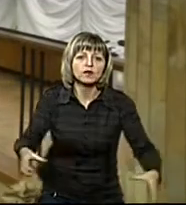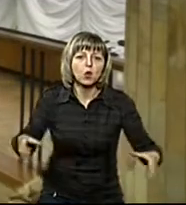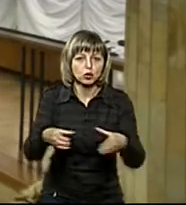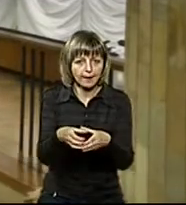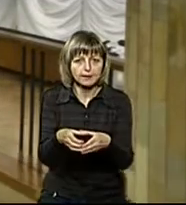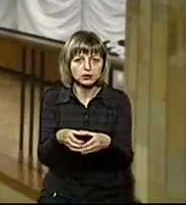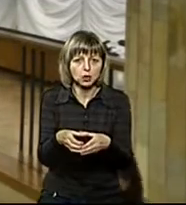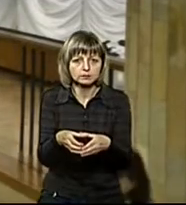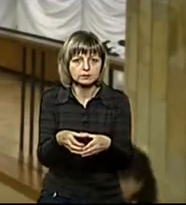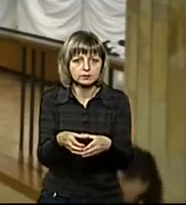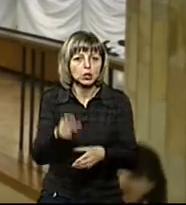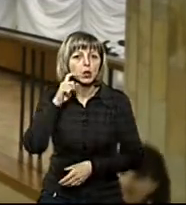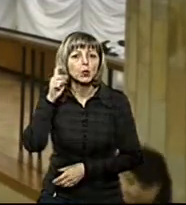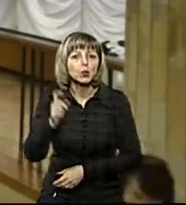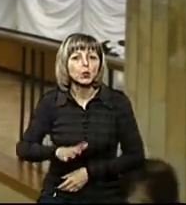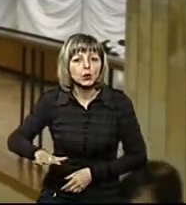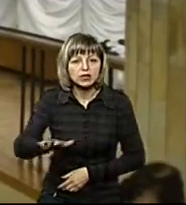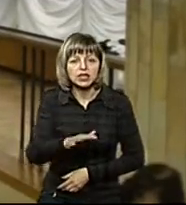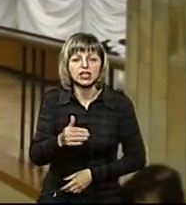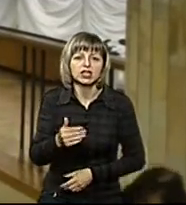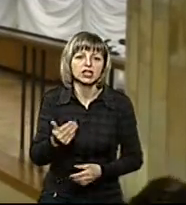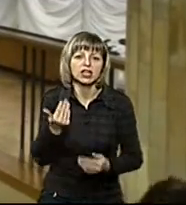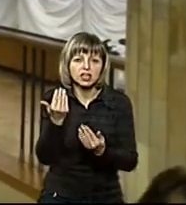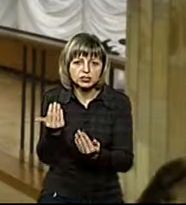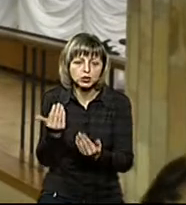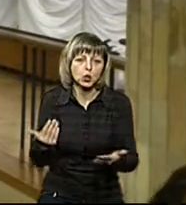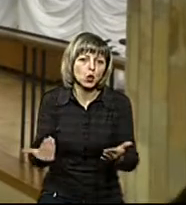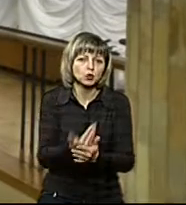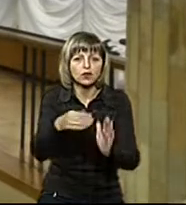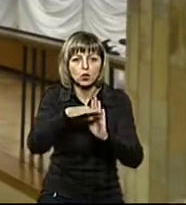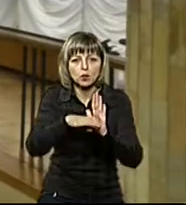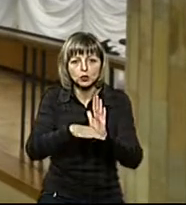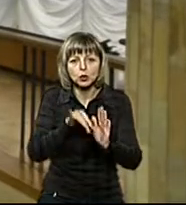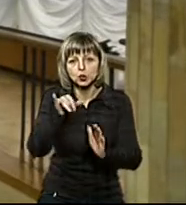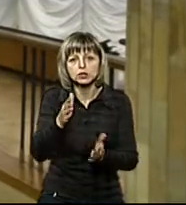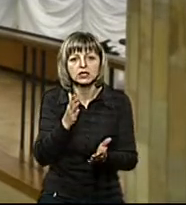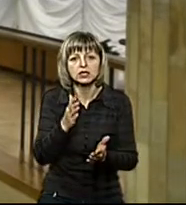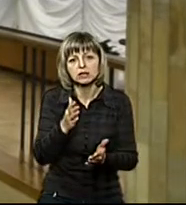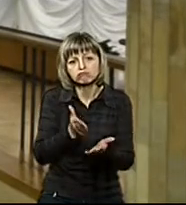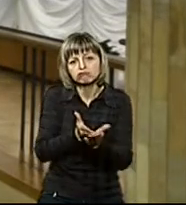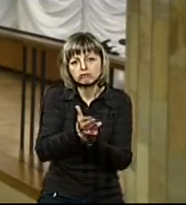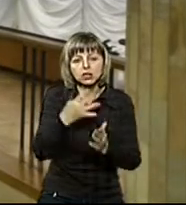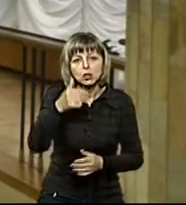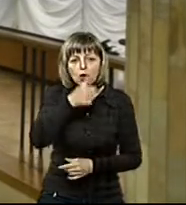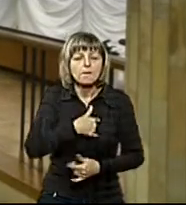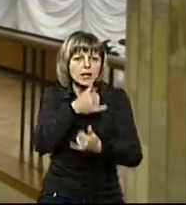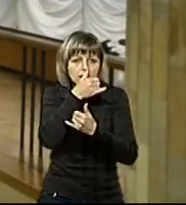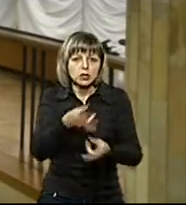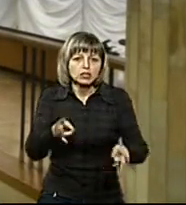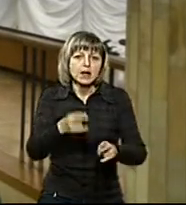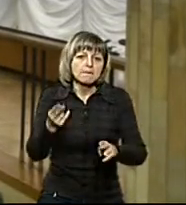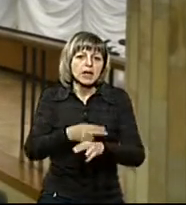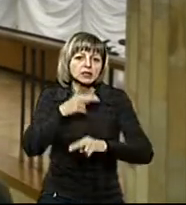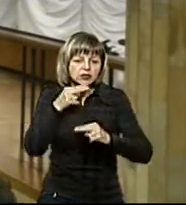оркестром України, з його новою програмою. Їм 40 років, і ми не могли просто так лишити цей ювілей і